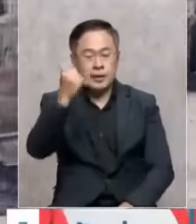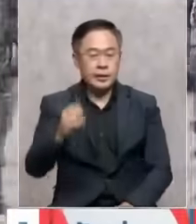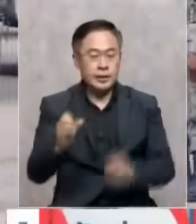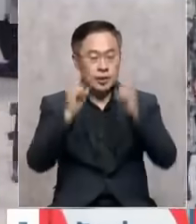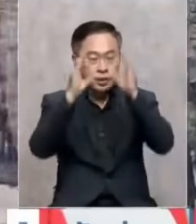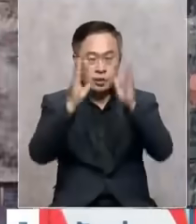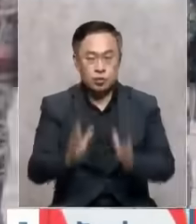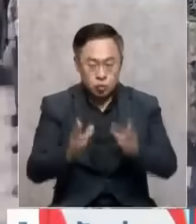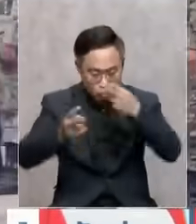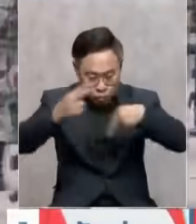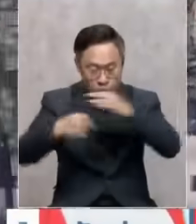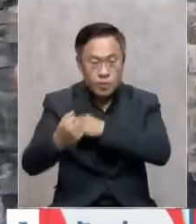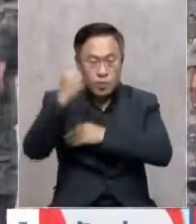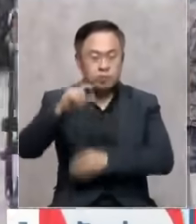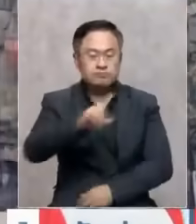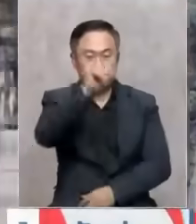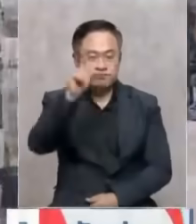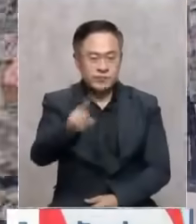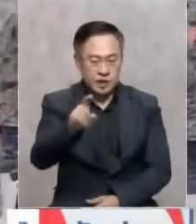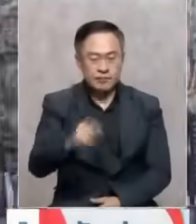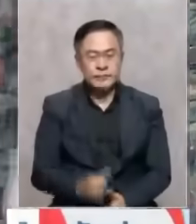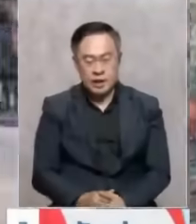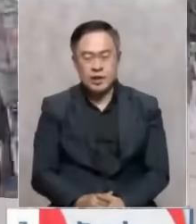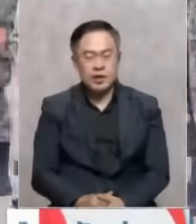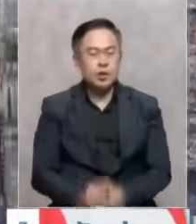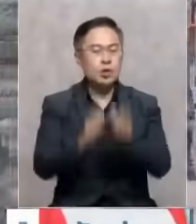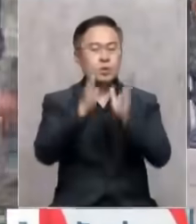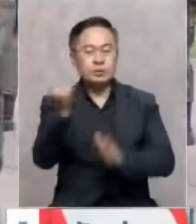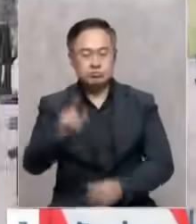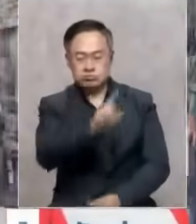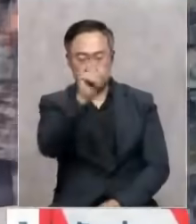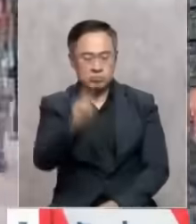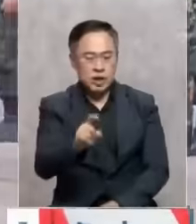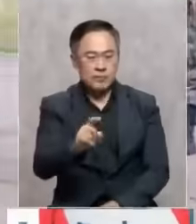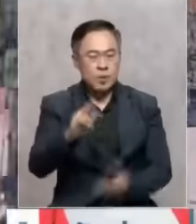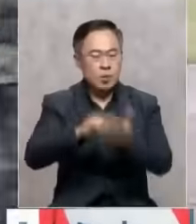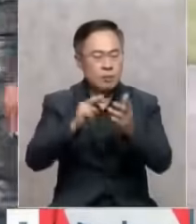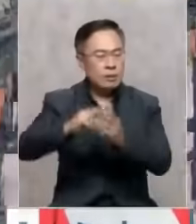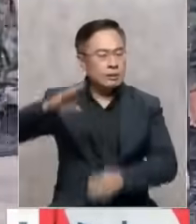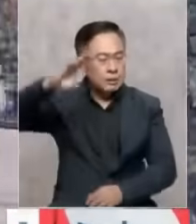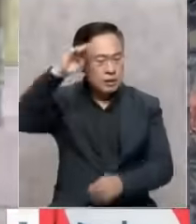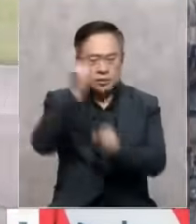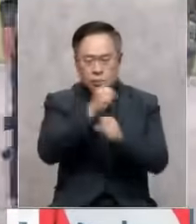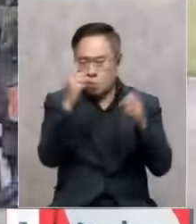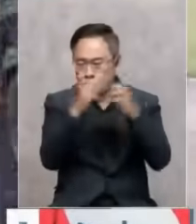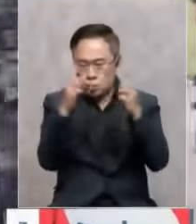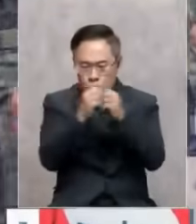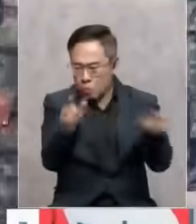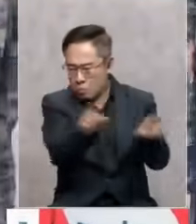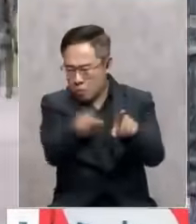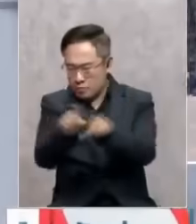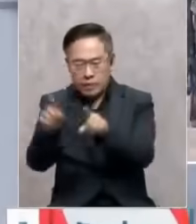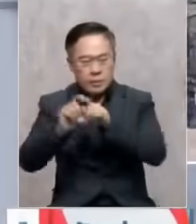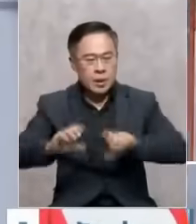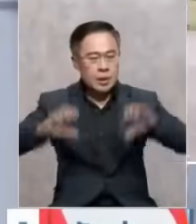การฝ่ายความมั่นคงหลายๆท่านเขาเคยถามมาว่าเอ๊ะมันจะเป็นการทับซ้อนภารกิจของหน่วยงานหรือเปล่านะครับ ใช่